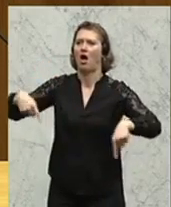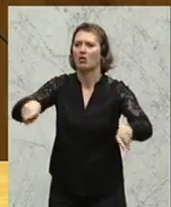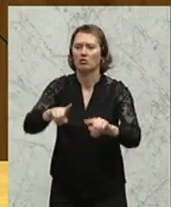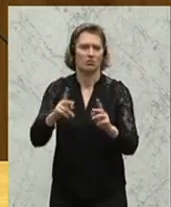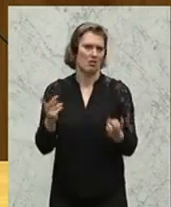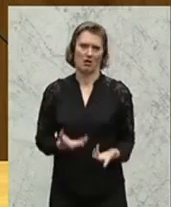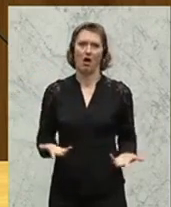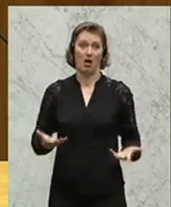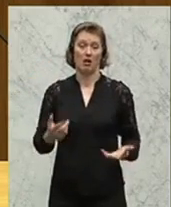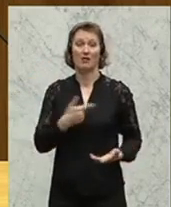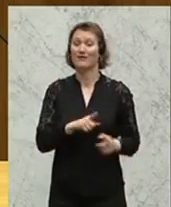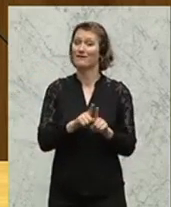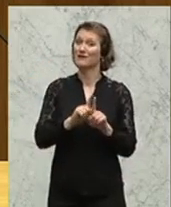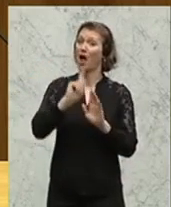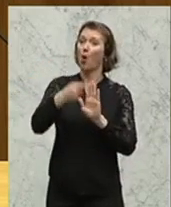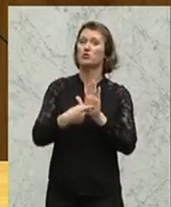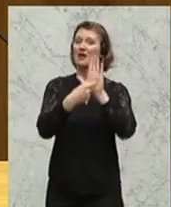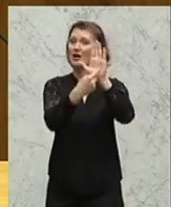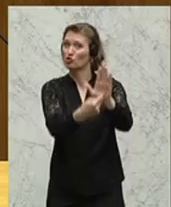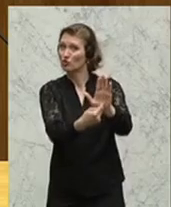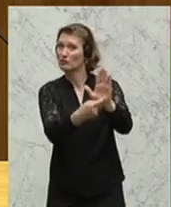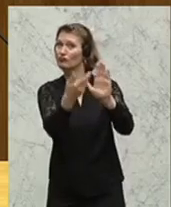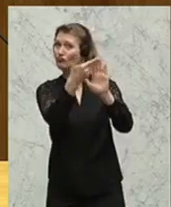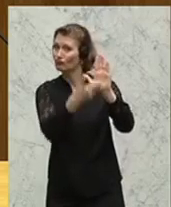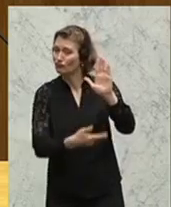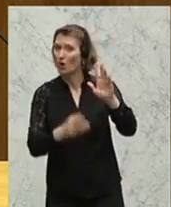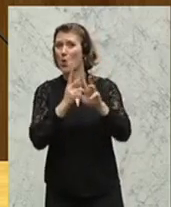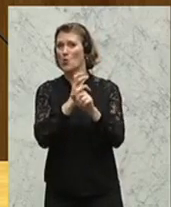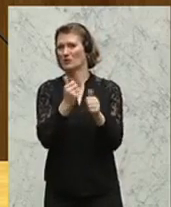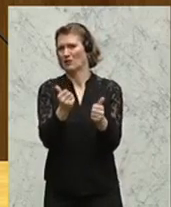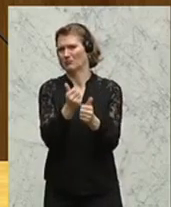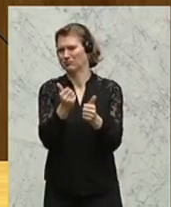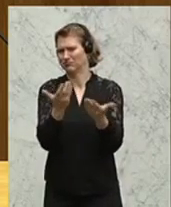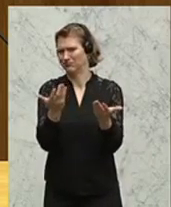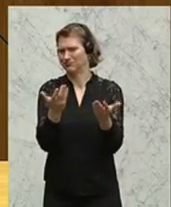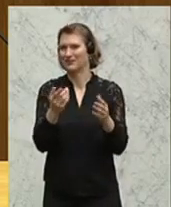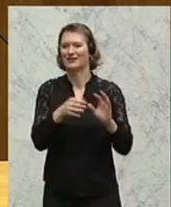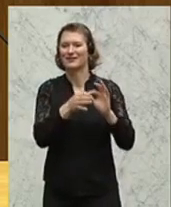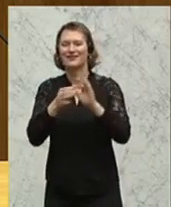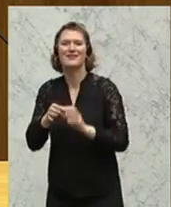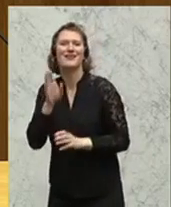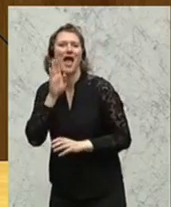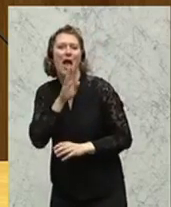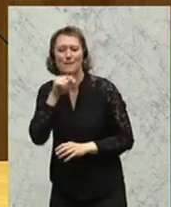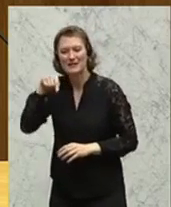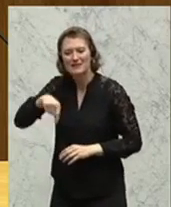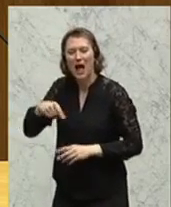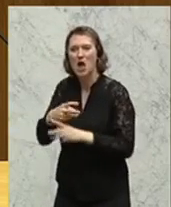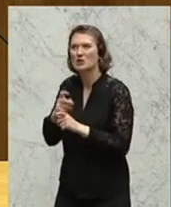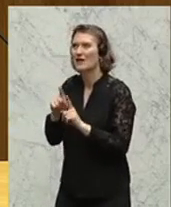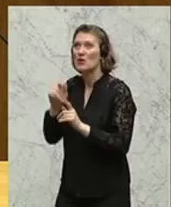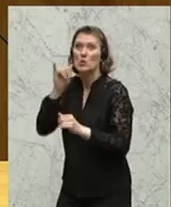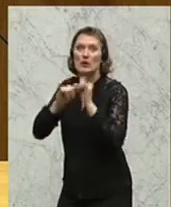Sie sind damit ein Aushängeschild für Österreich und sind sicher ein Teil des Geheimnisses des österreichischen Erfolges